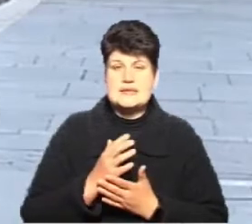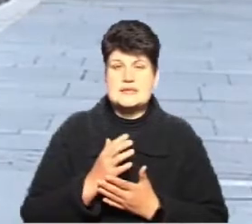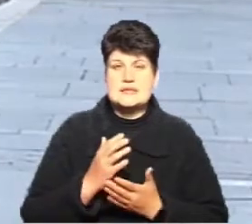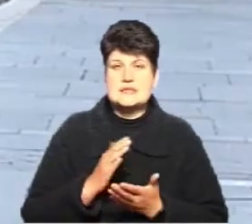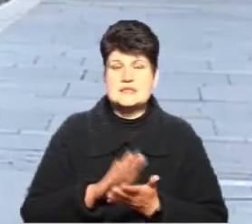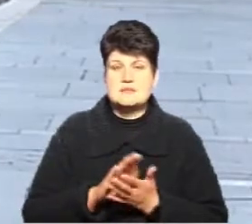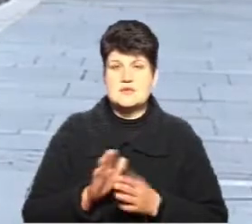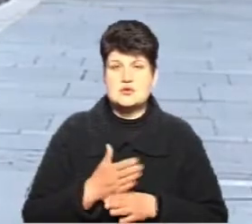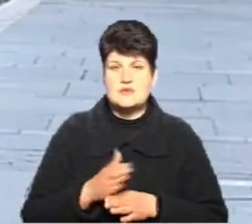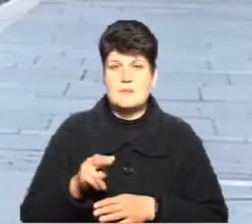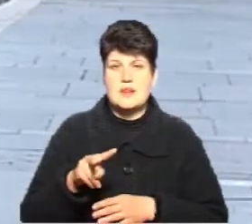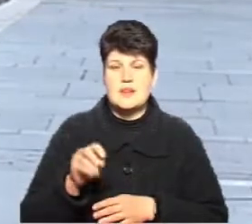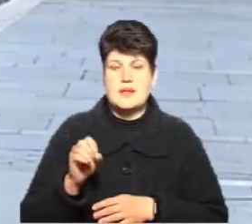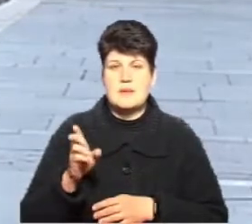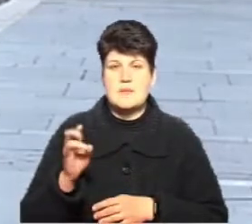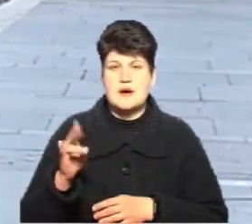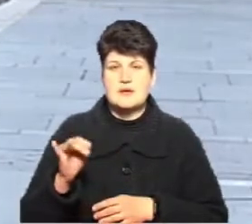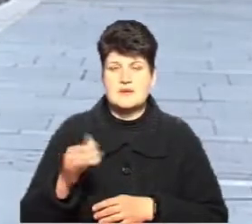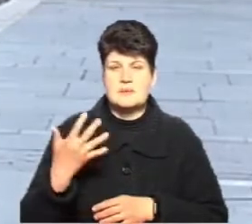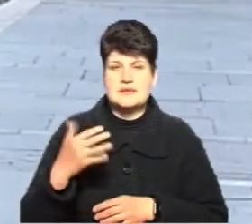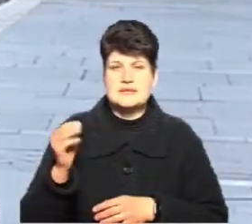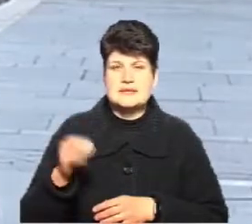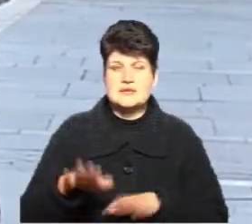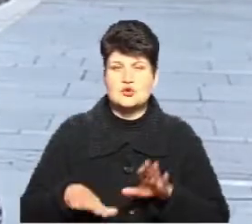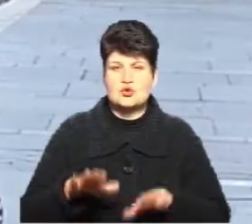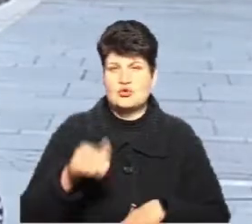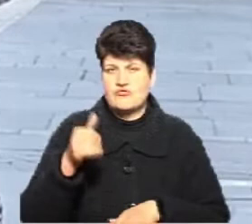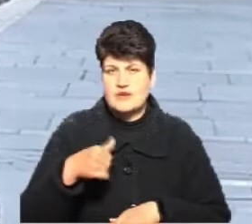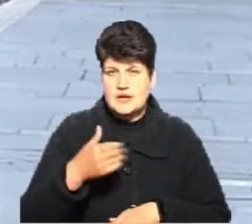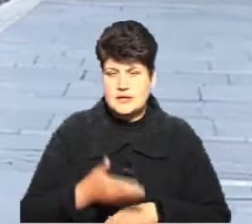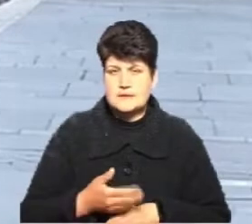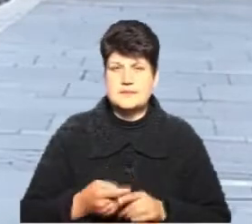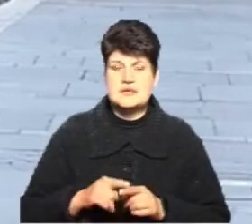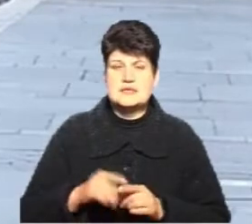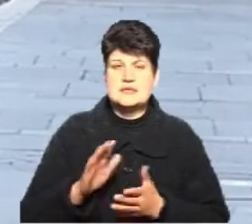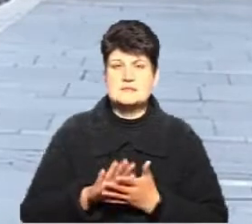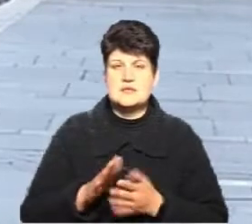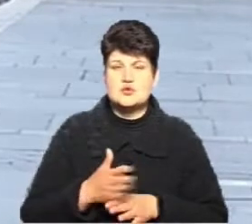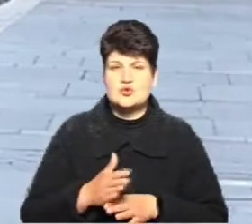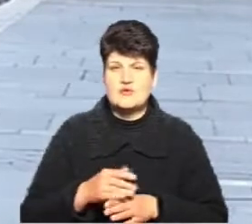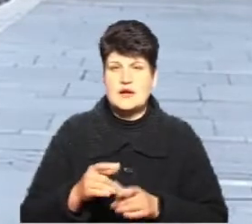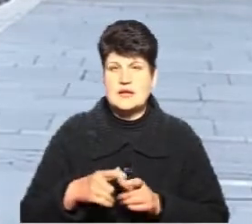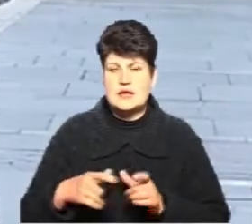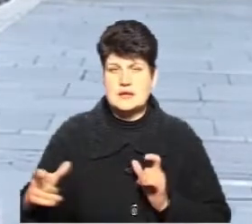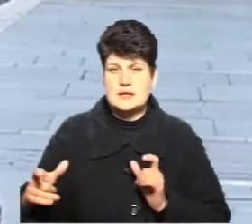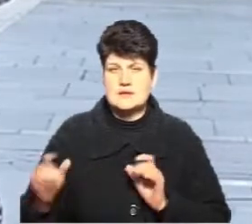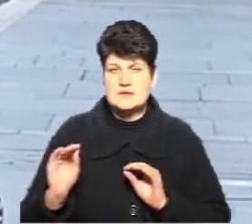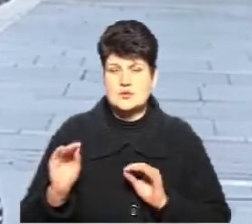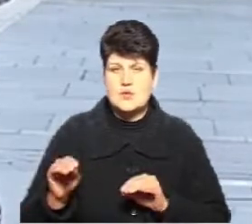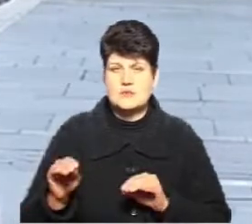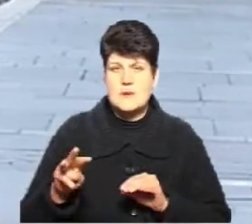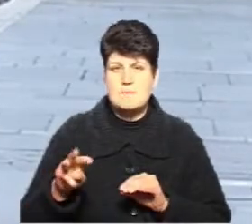Плебаніці, 50 тисяч тонн в рік. Це є сміттєсортувальна лінія, яка вже встановлена на